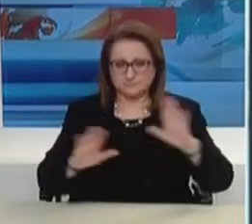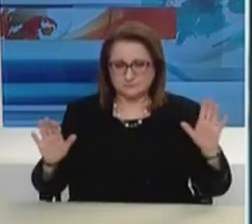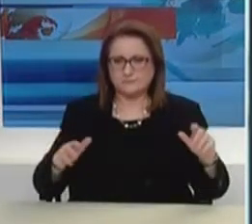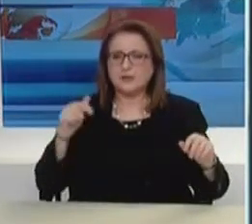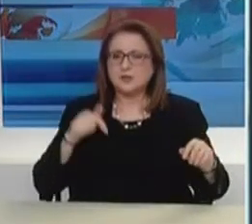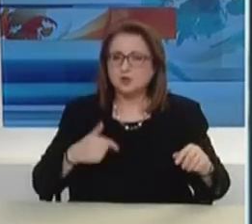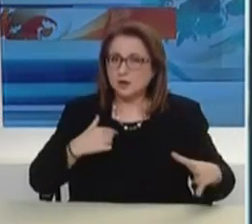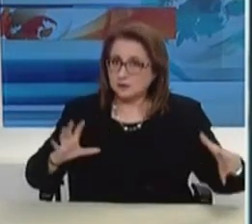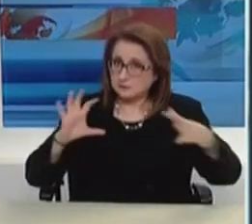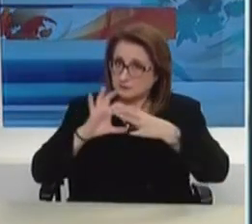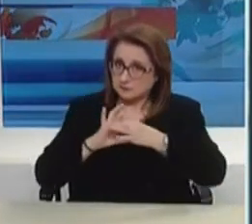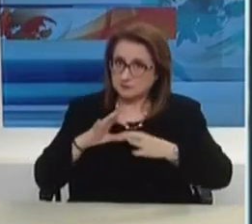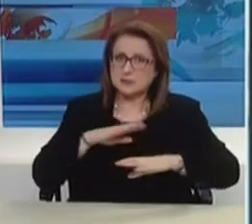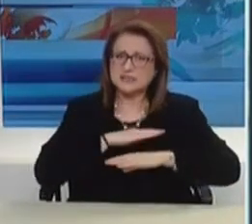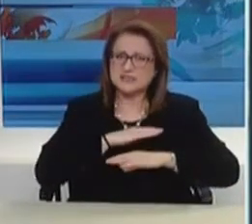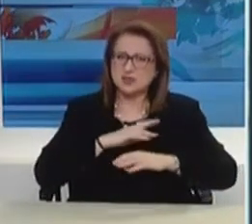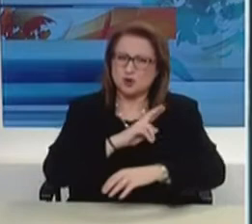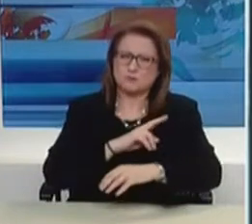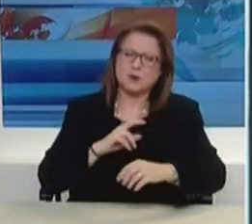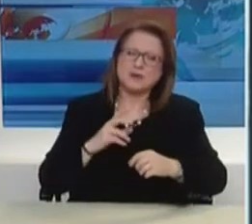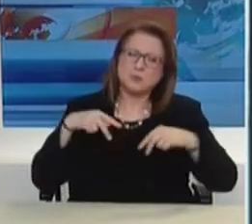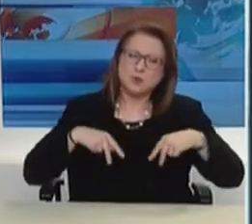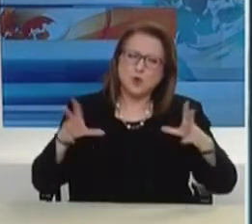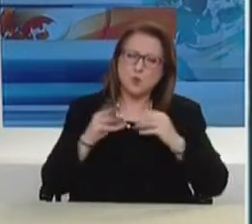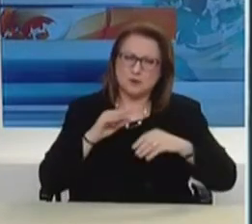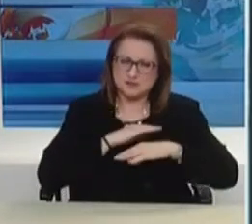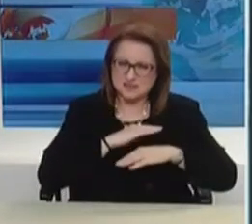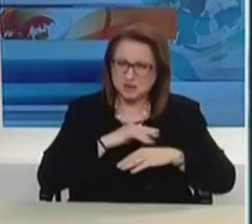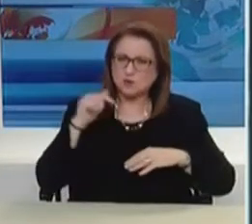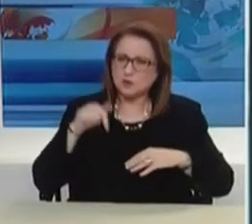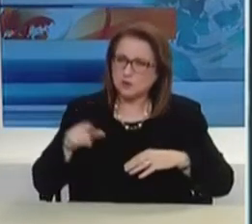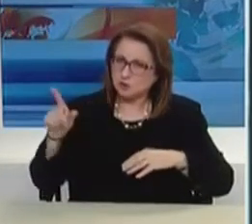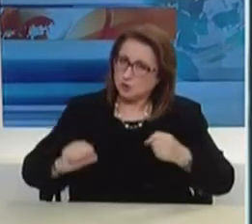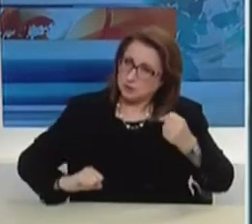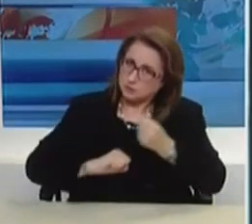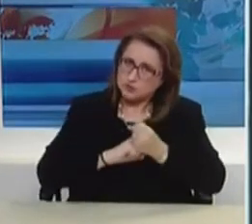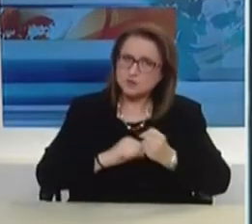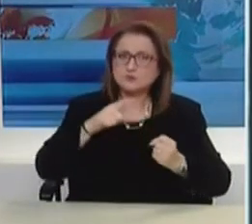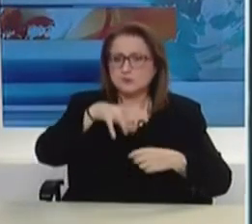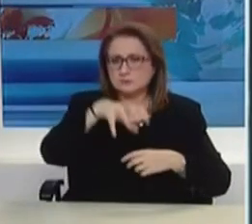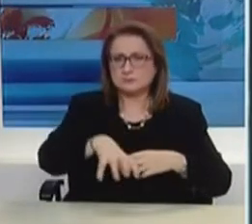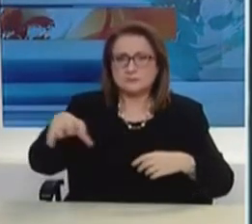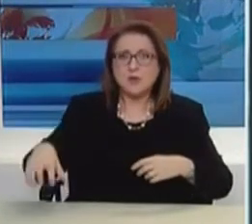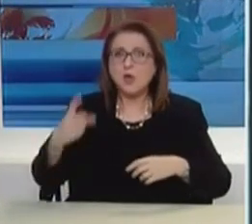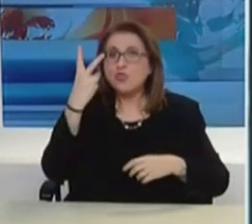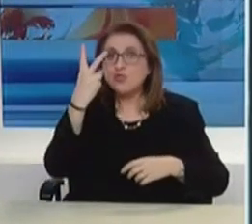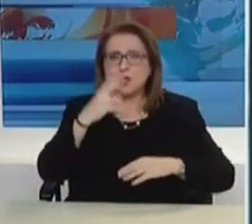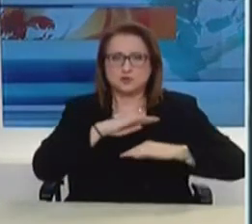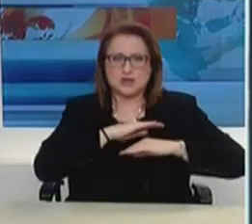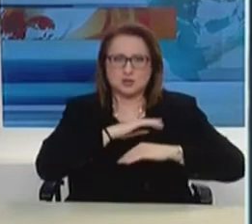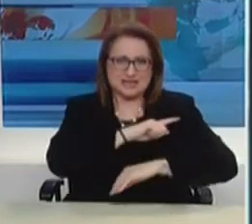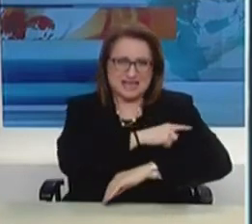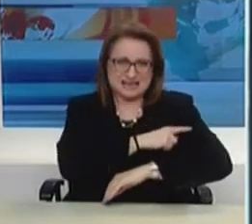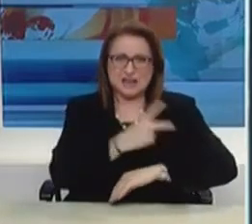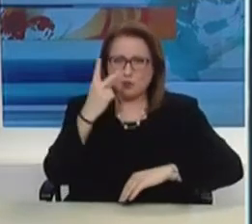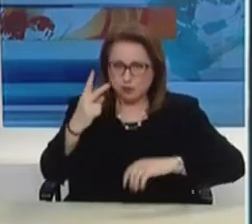Αμήνης, ενισχύουμε τις δυνατότητες περίθαλψης των υγειονομικών μονάδων των Δήμων αυτών. 2 στρατιωτικοί γιατροί και 2 νοσηλευτές